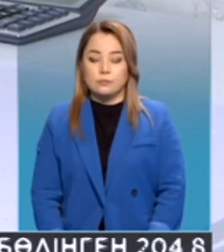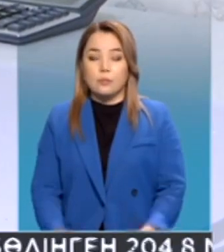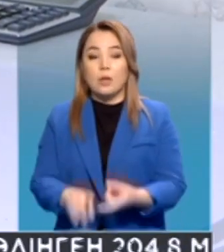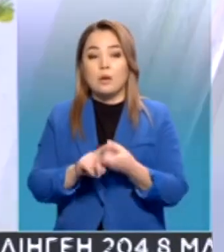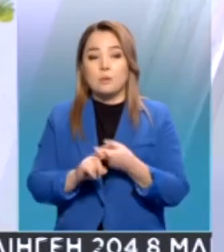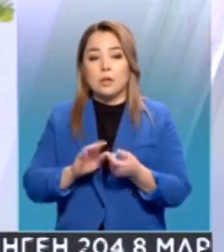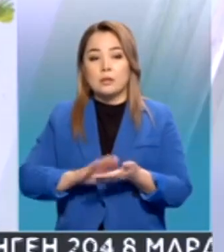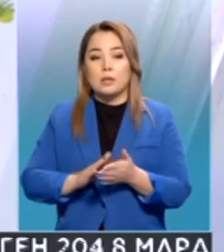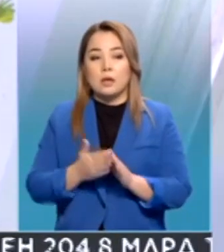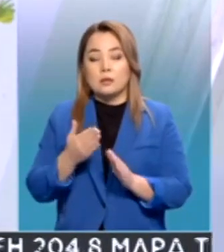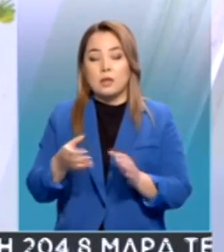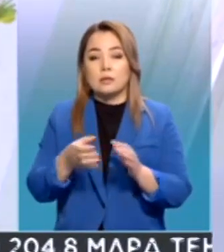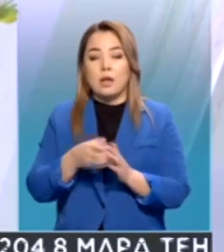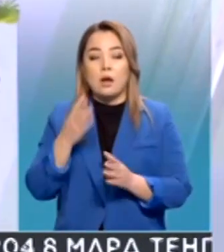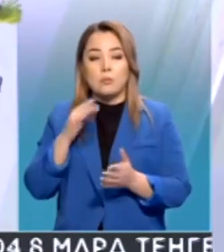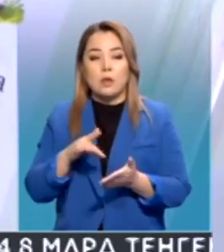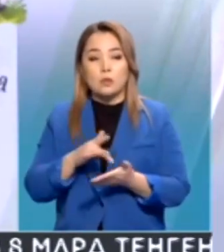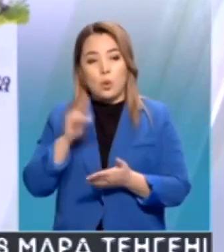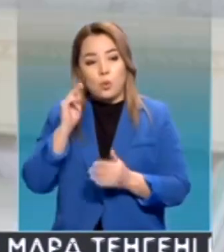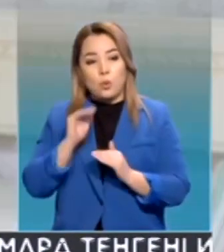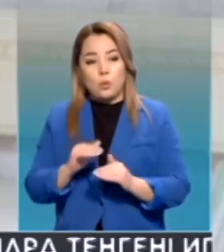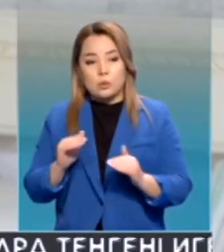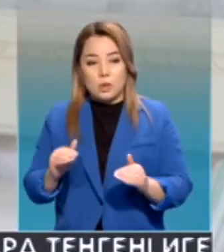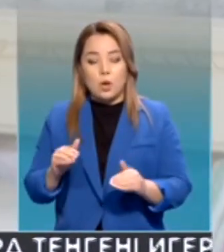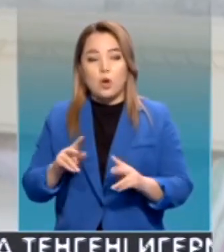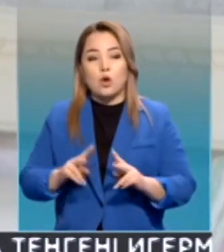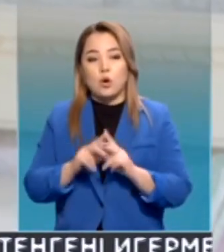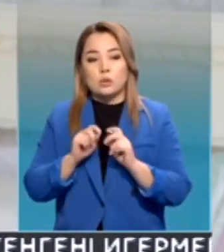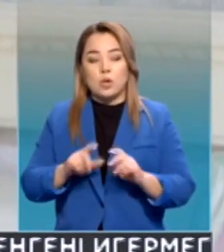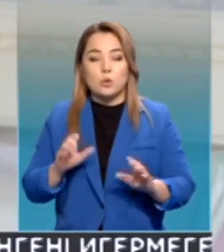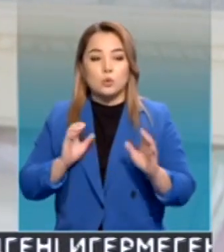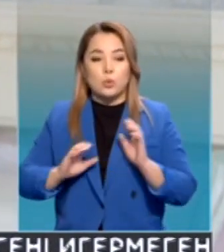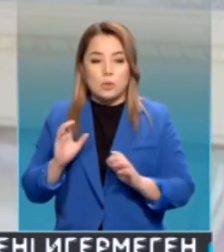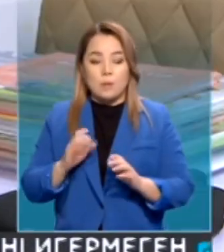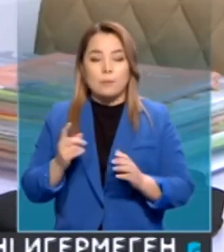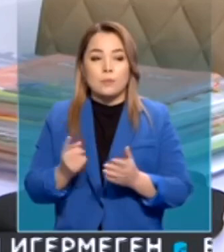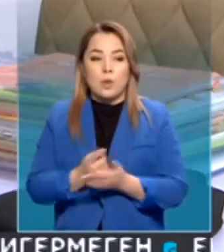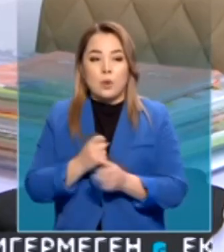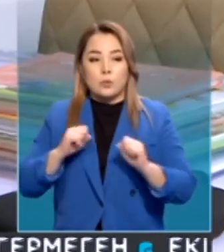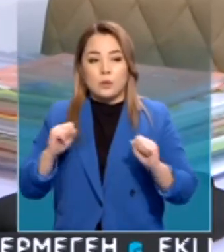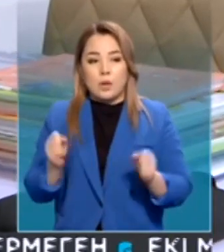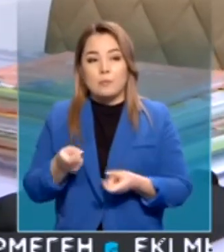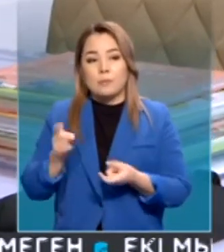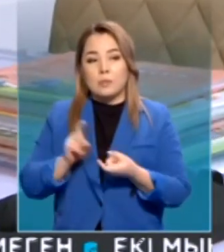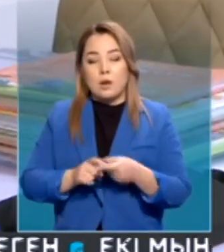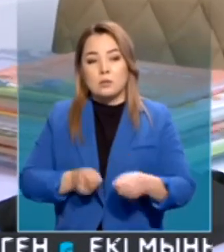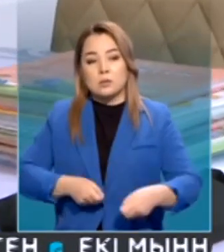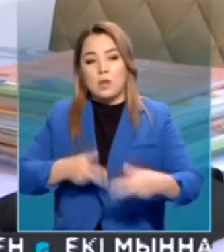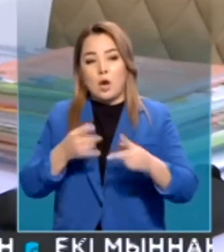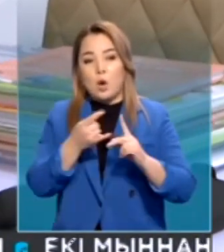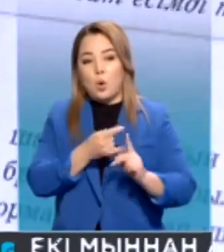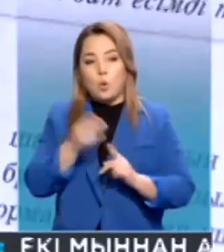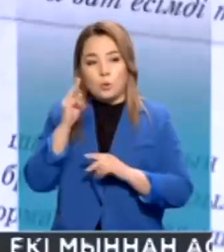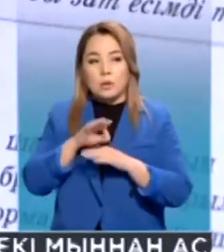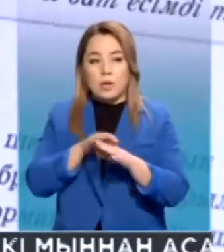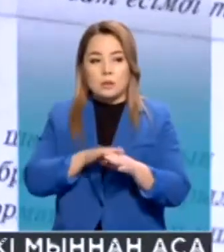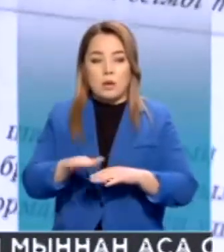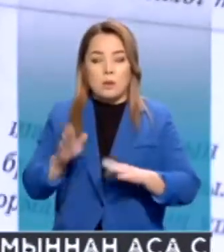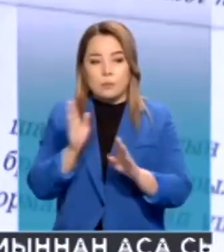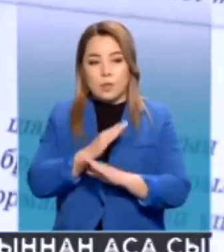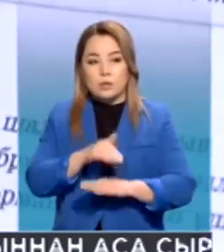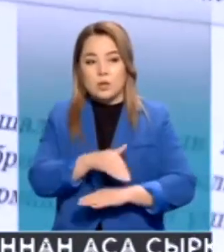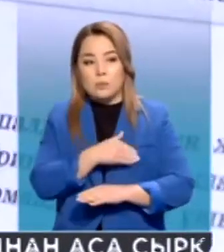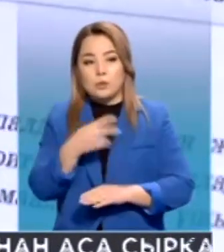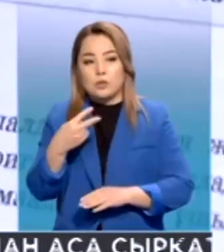Пандемия кезін есептемегенде алматылық оқушылар мен колледж студенттері алғаш рет күннің күрт суытуына байланысты қашықтан оқуға көшті. Ауа